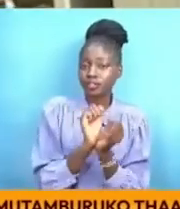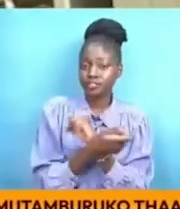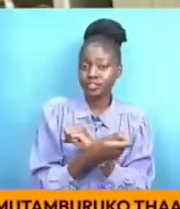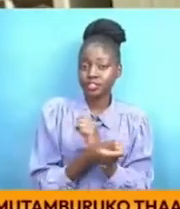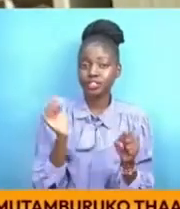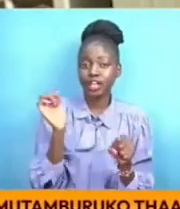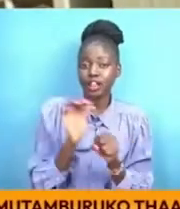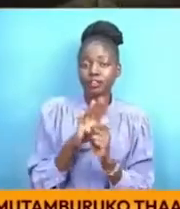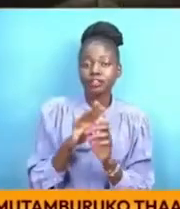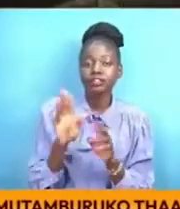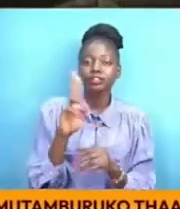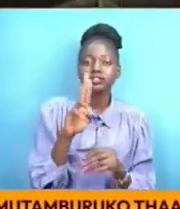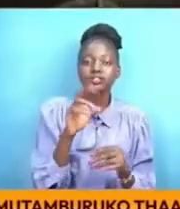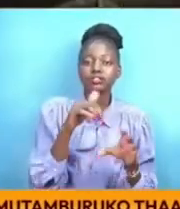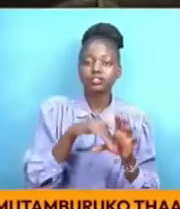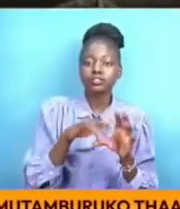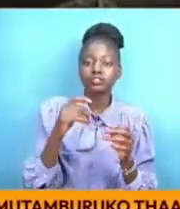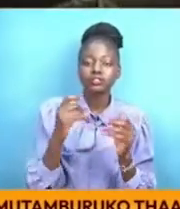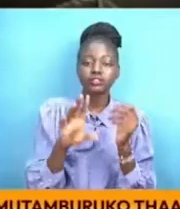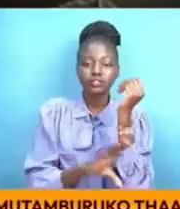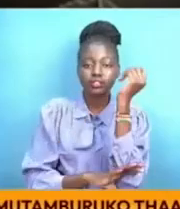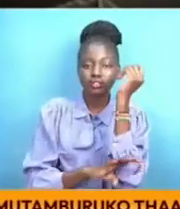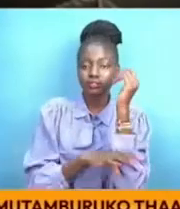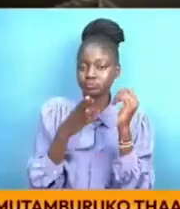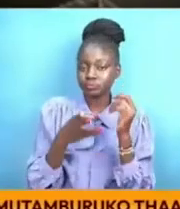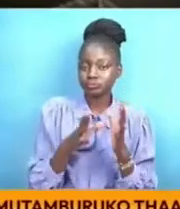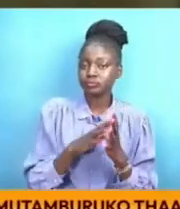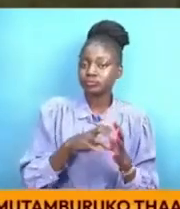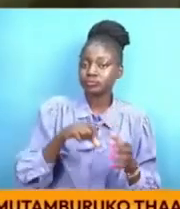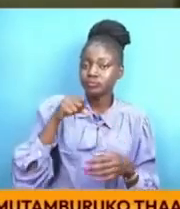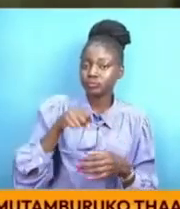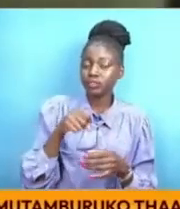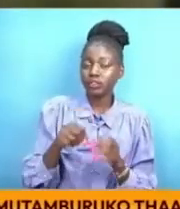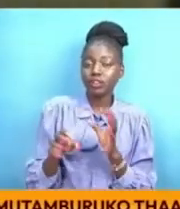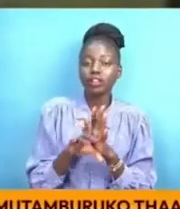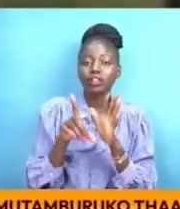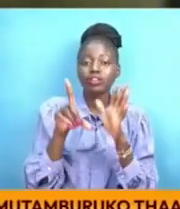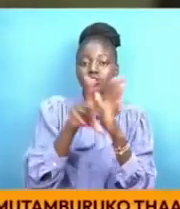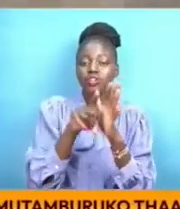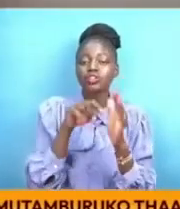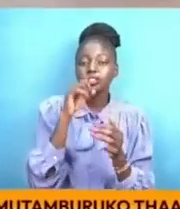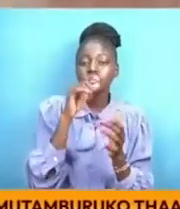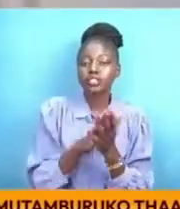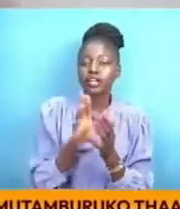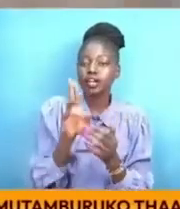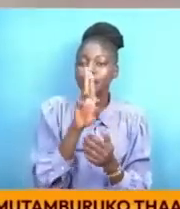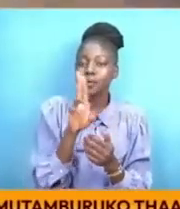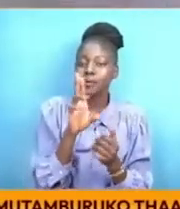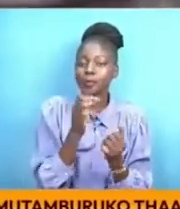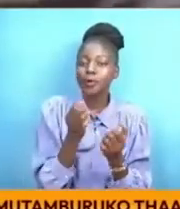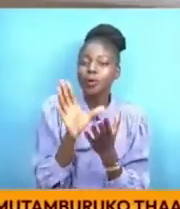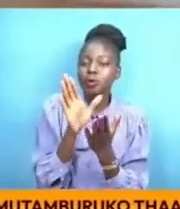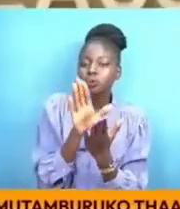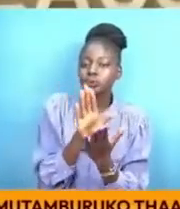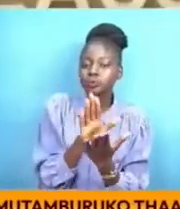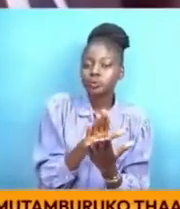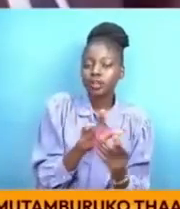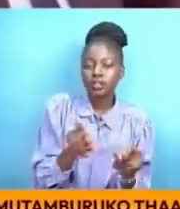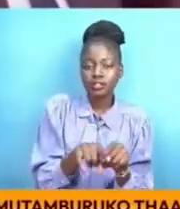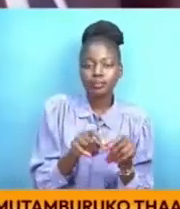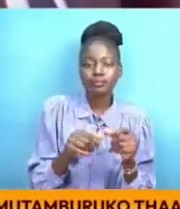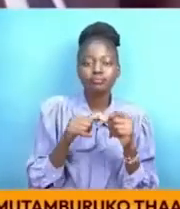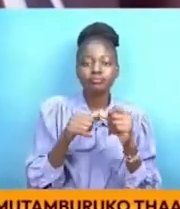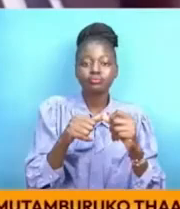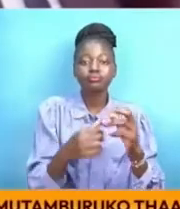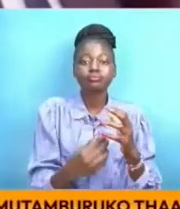hari mahuthiro bururi-ini watho uyu de kithiria kunyihio kwa mahuthiro ma kawaida onginyagia mauthi wa